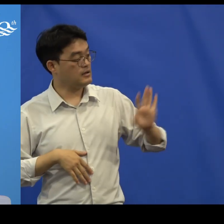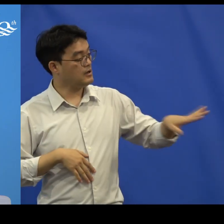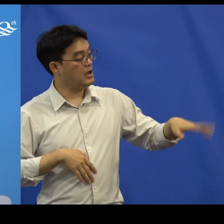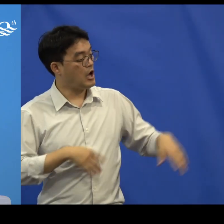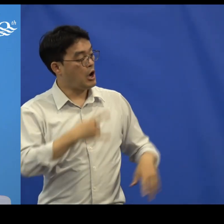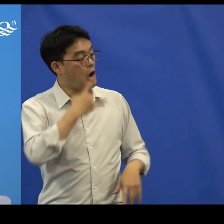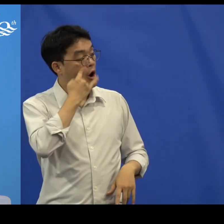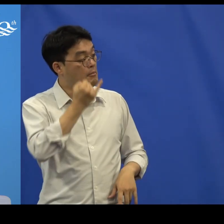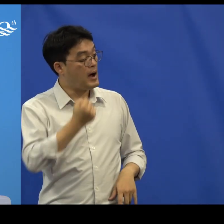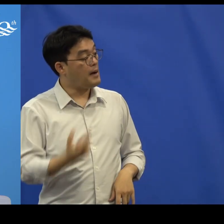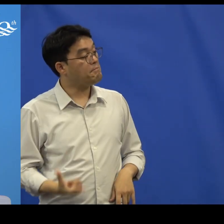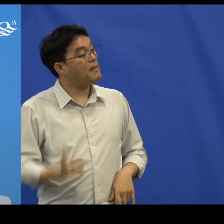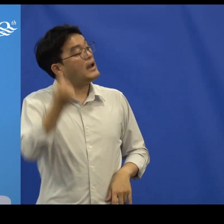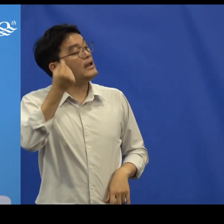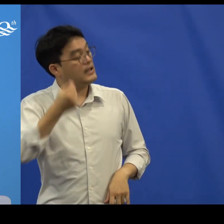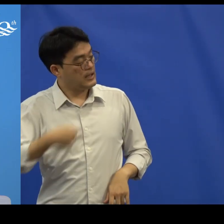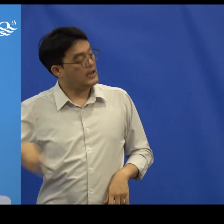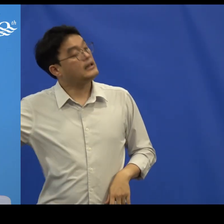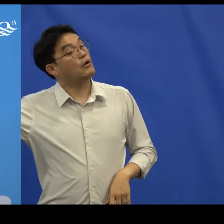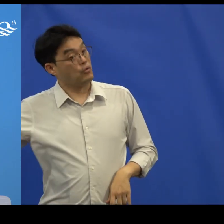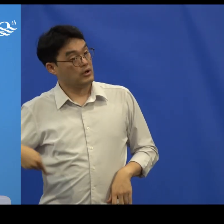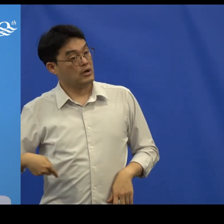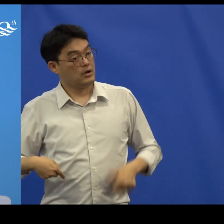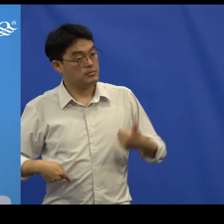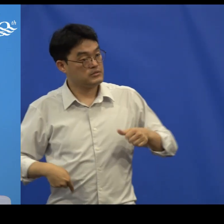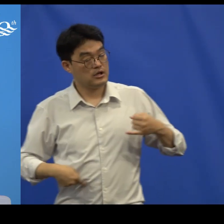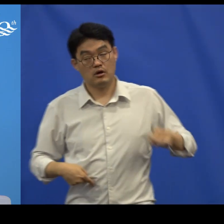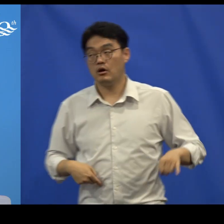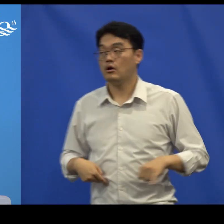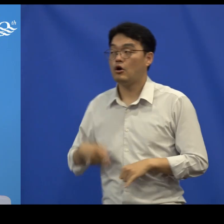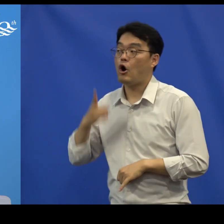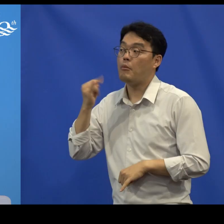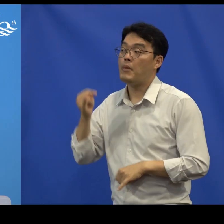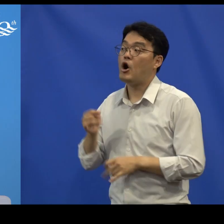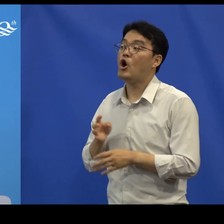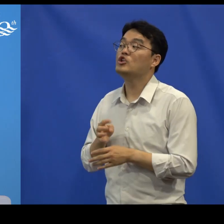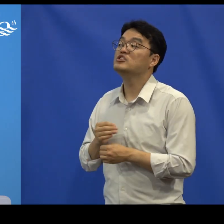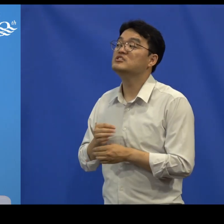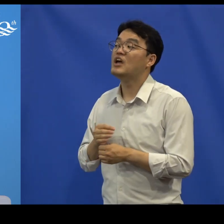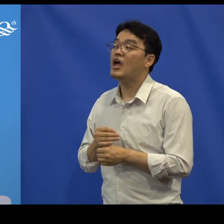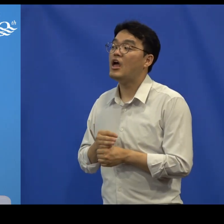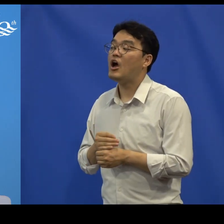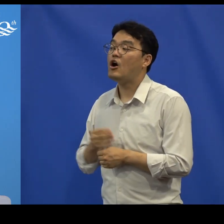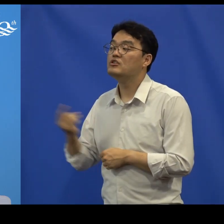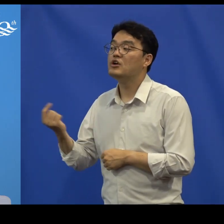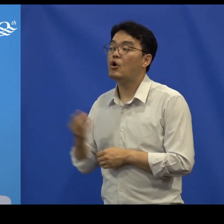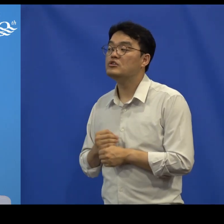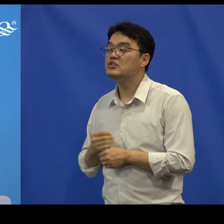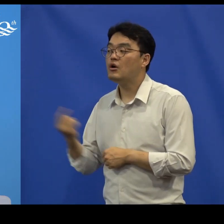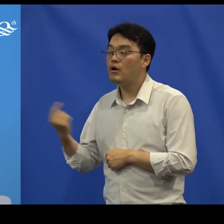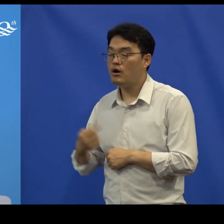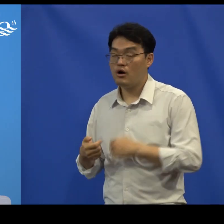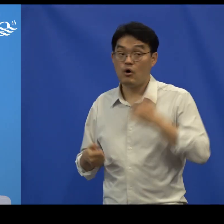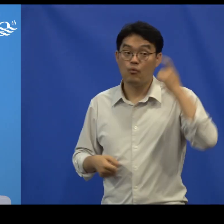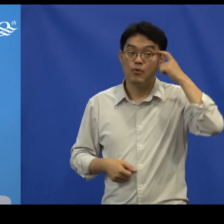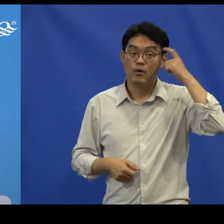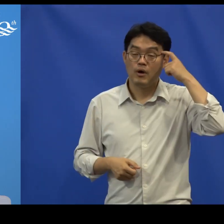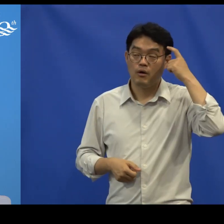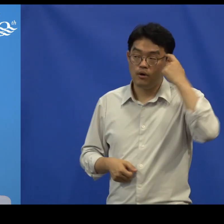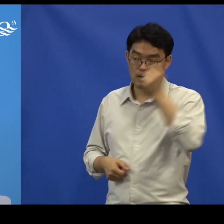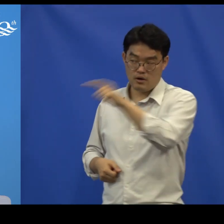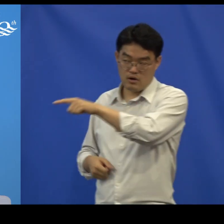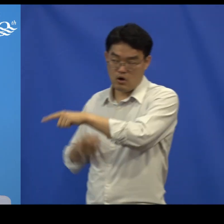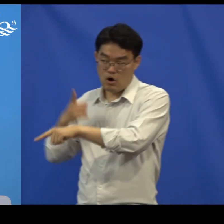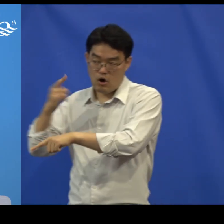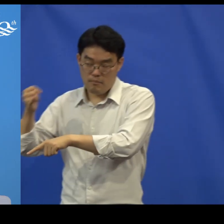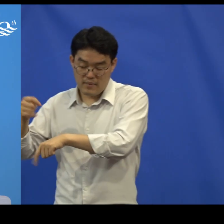올게. 그러면 아이들이 묻는 게 하나죠. 언제 올 건데요? 그래요. 묻는 것 중에는 그 날짜를 알면, 그